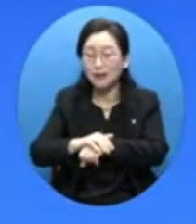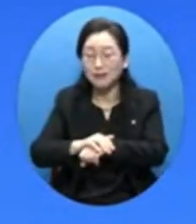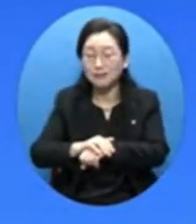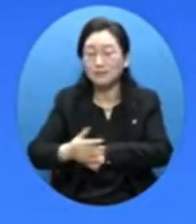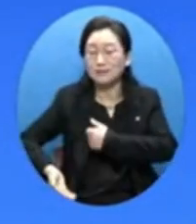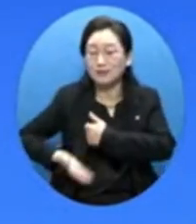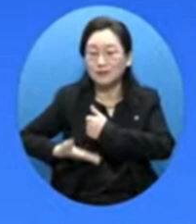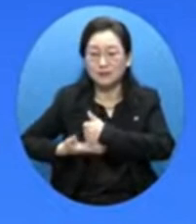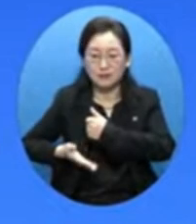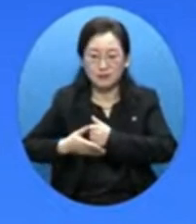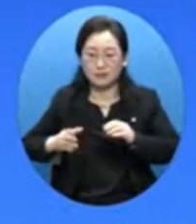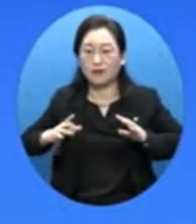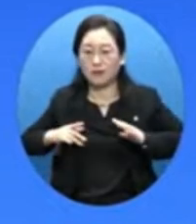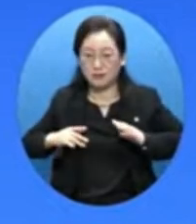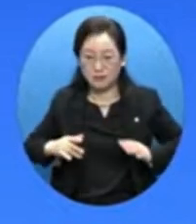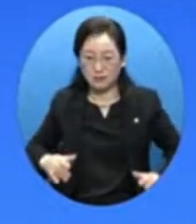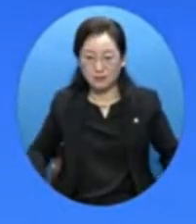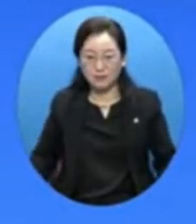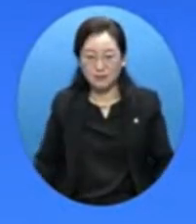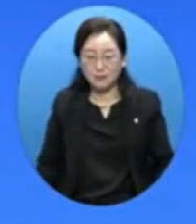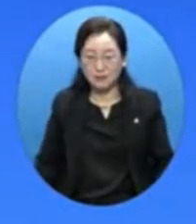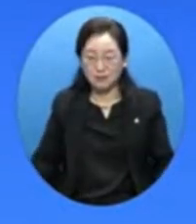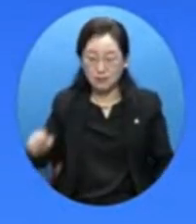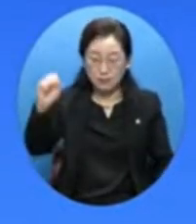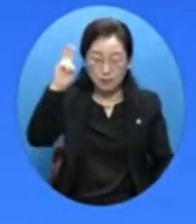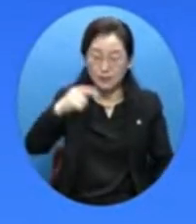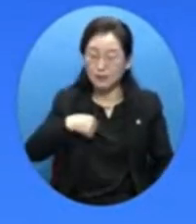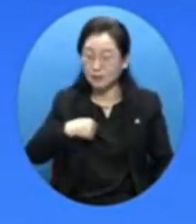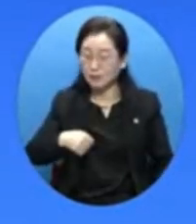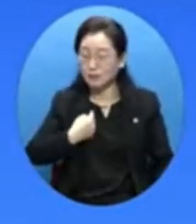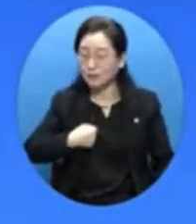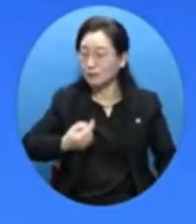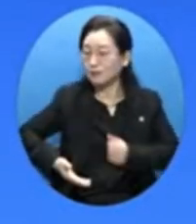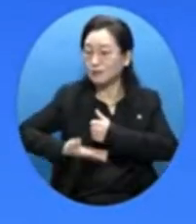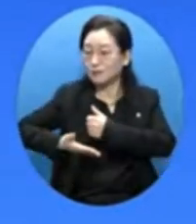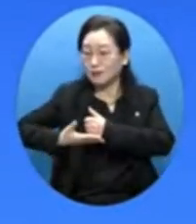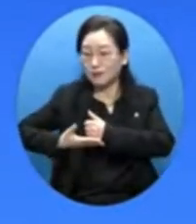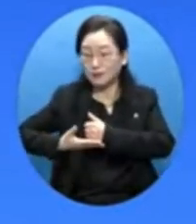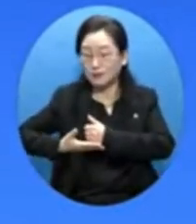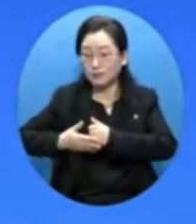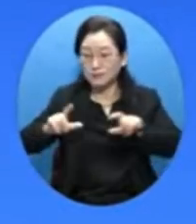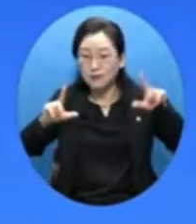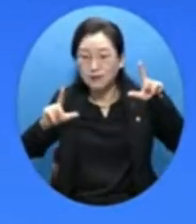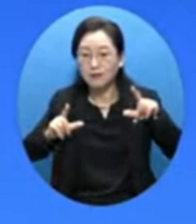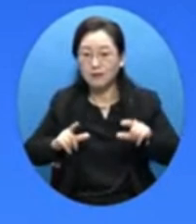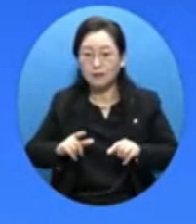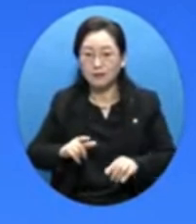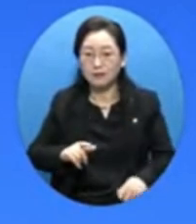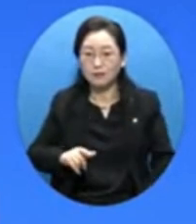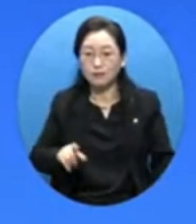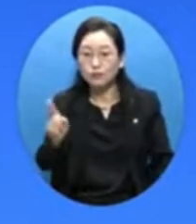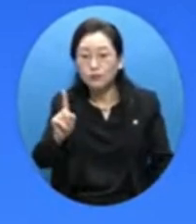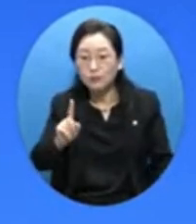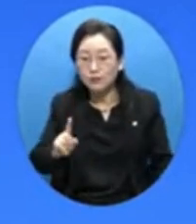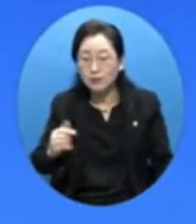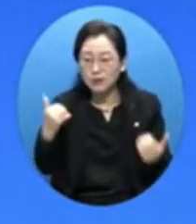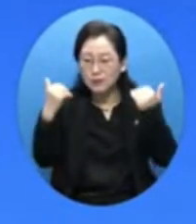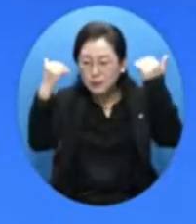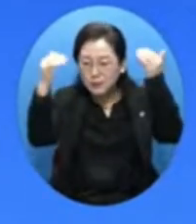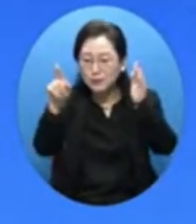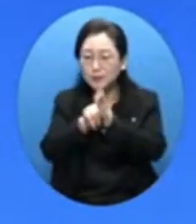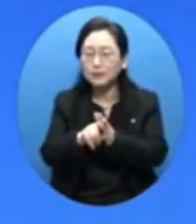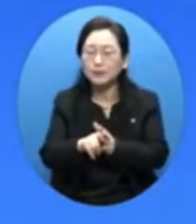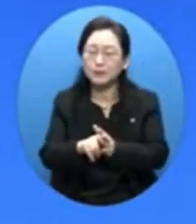자기 자랑을 합니다. 그래서 어느 때부터 내가 자기의 이야기가 나옵니다. 그것은 우리의 신앙에 성숙하지 못한